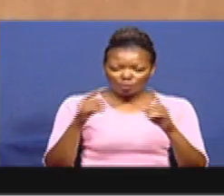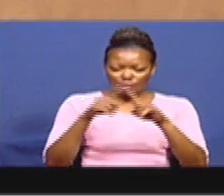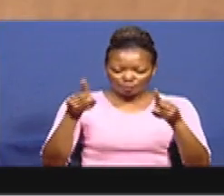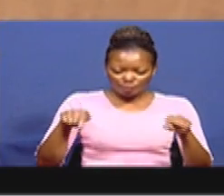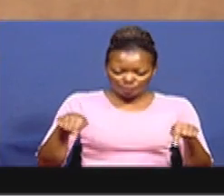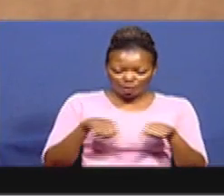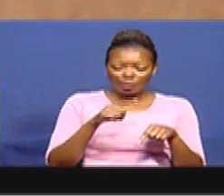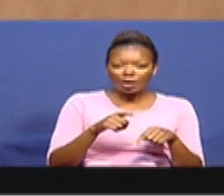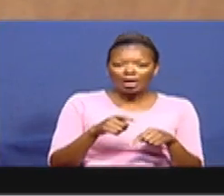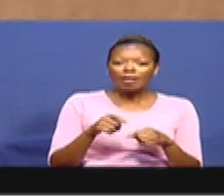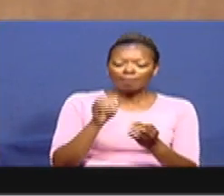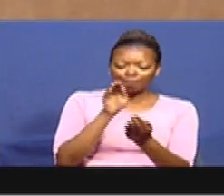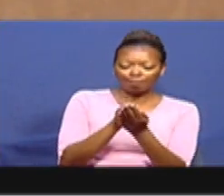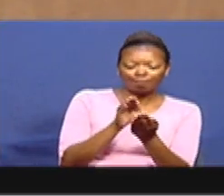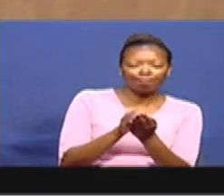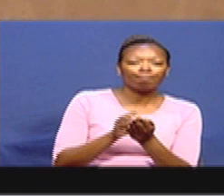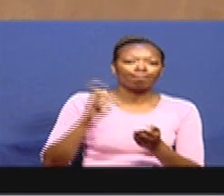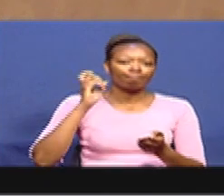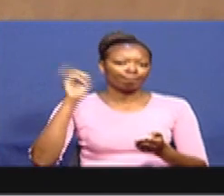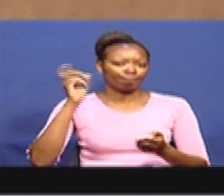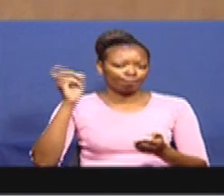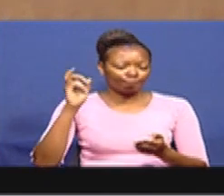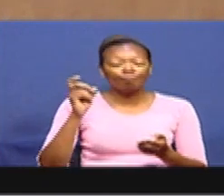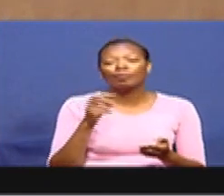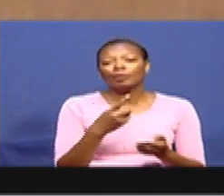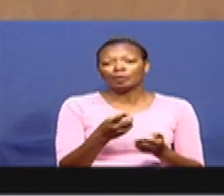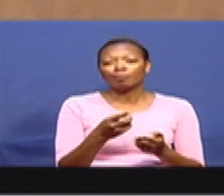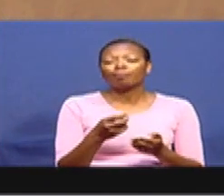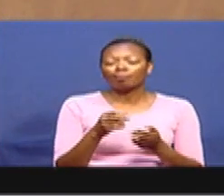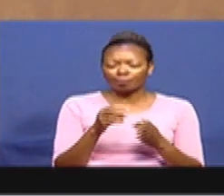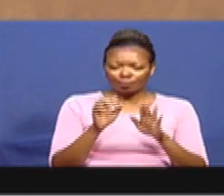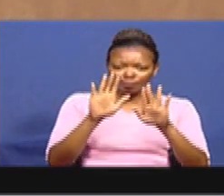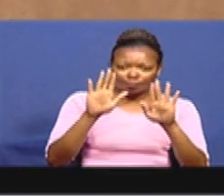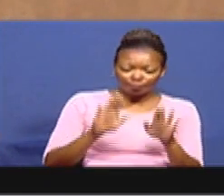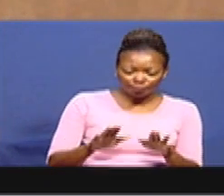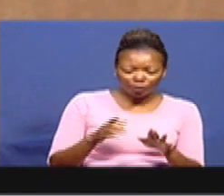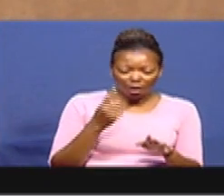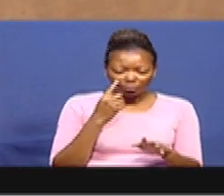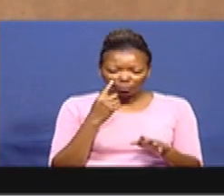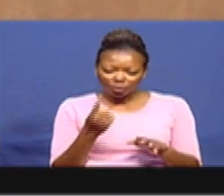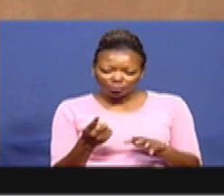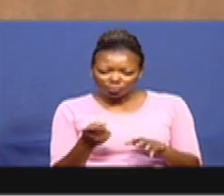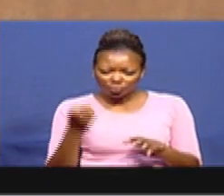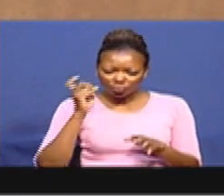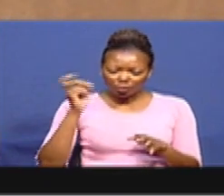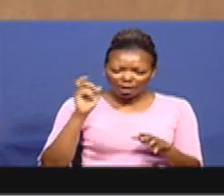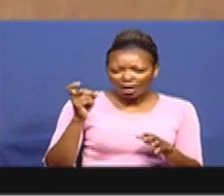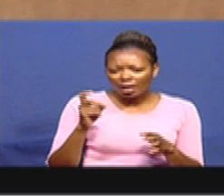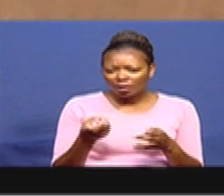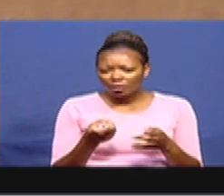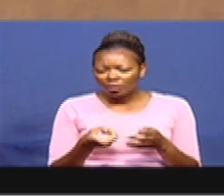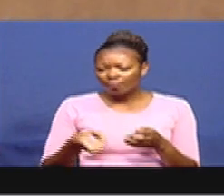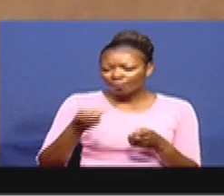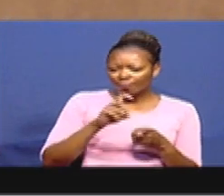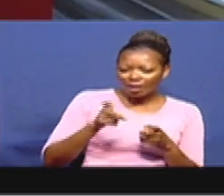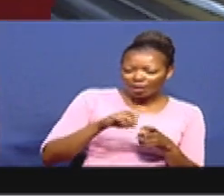Hiyo muhimu ni ya kustore hiyo mayai. Ndio tunaona kama this increasement of eggs, kama kuna mayai inaongezeka baada ya